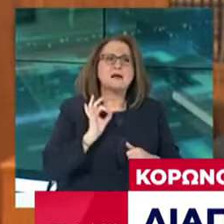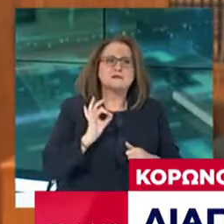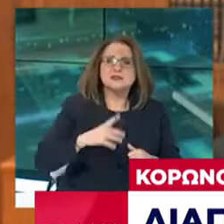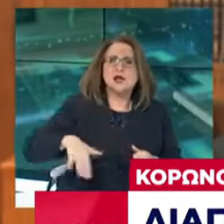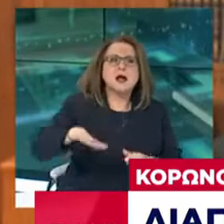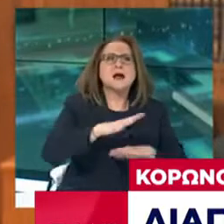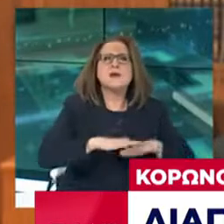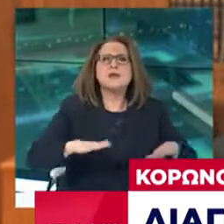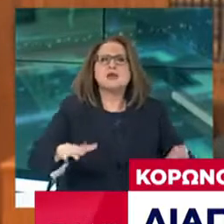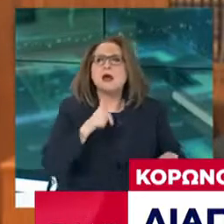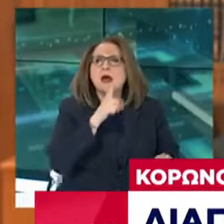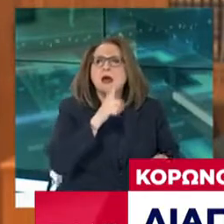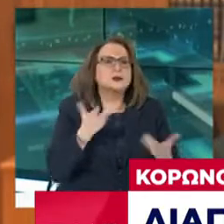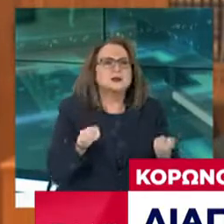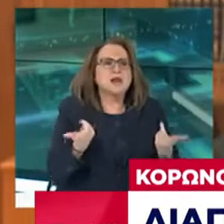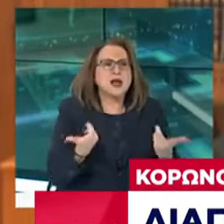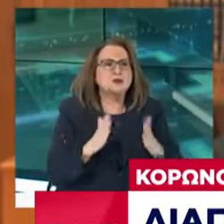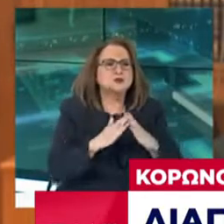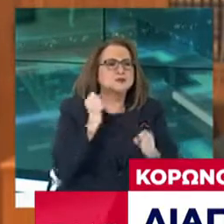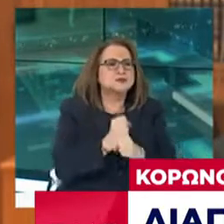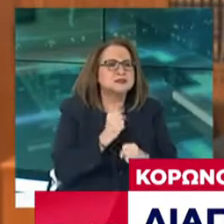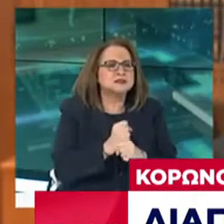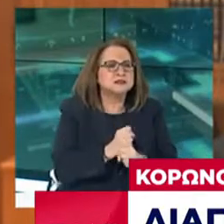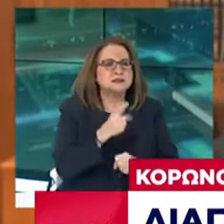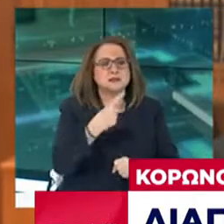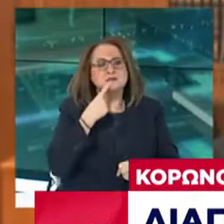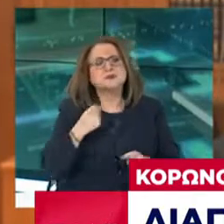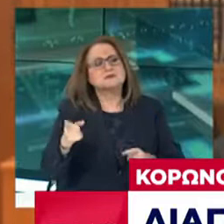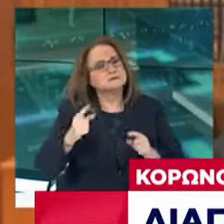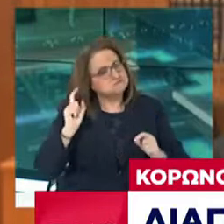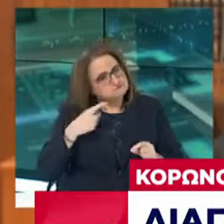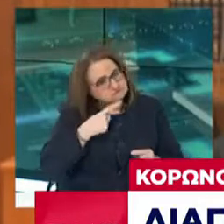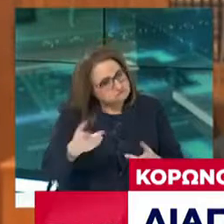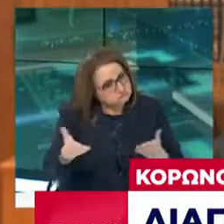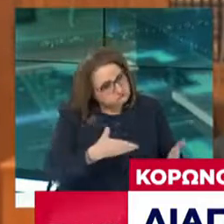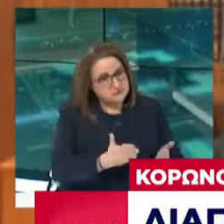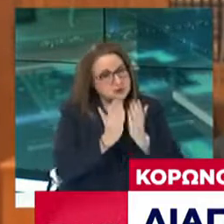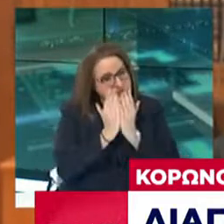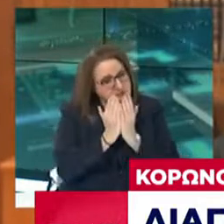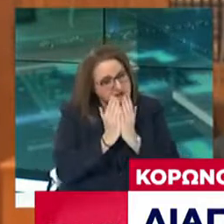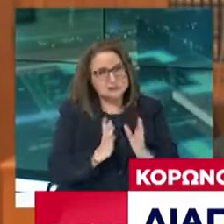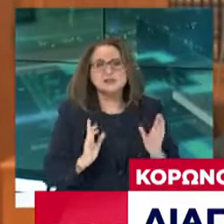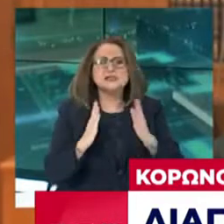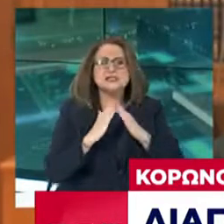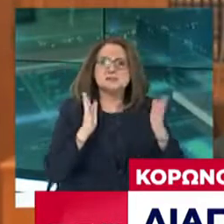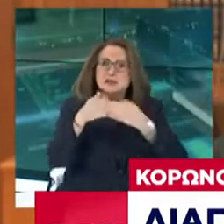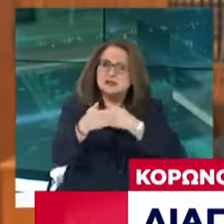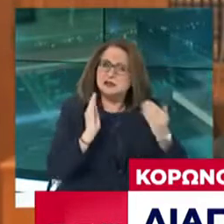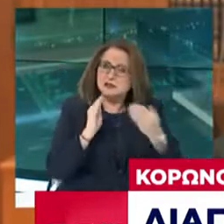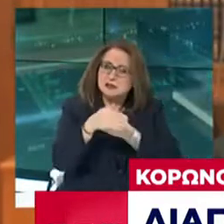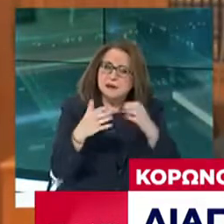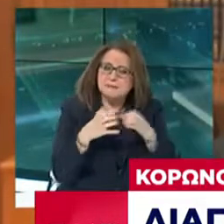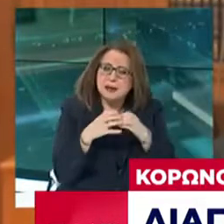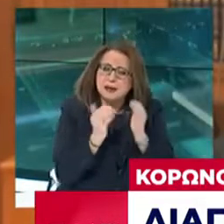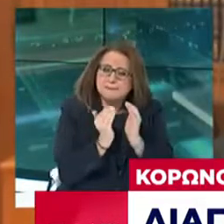χρόνο. Σε αυτά λοιπόν απευθύνομαι. Συνεχίστε το διάβασμα, καλές και μικρές παρέες στο σπίτι και όποτε μπορείτε